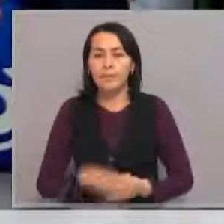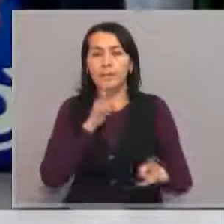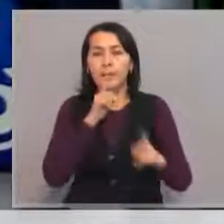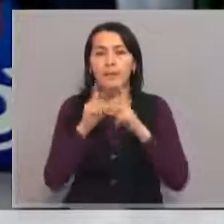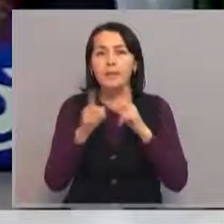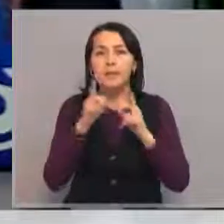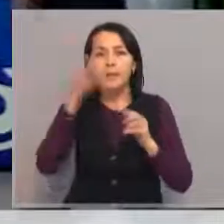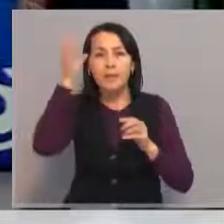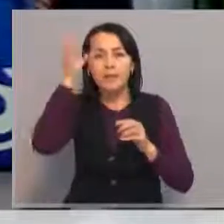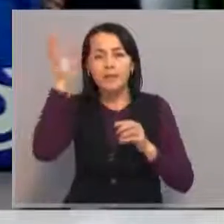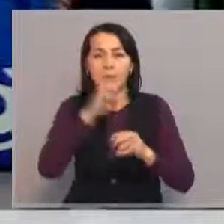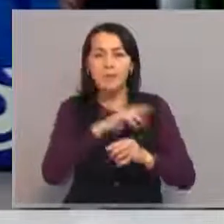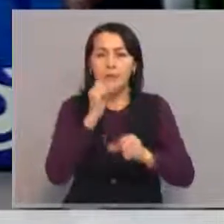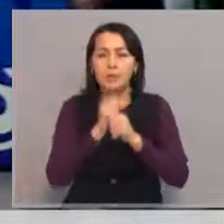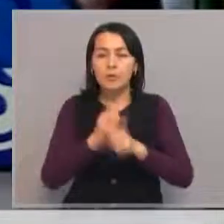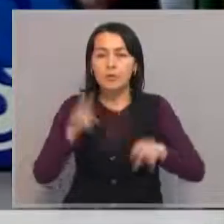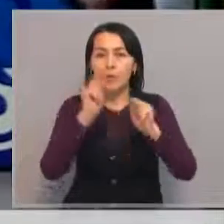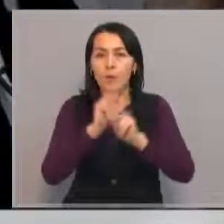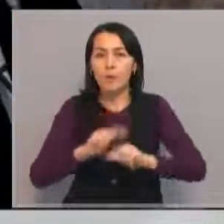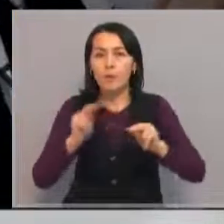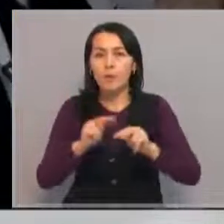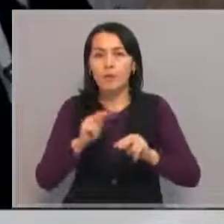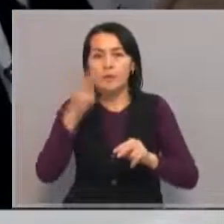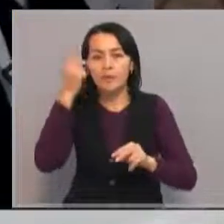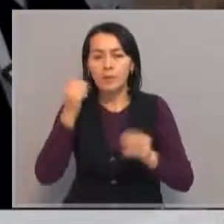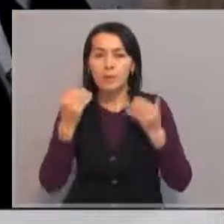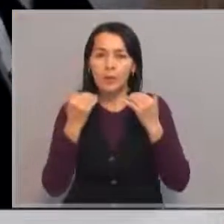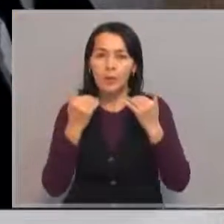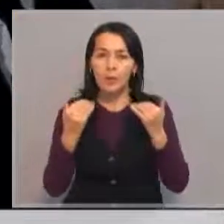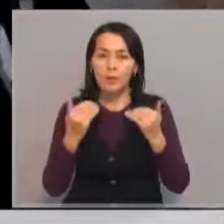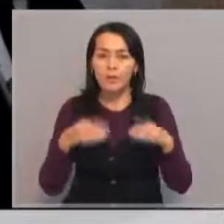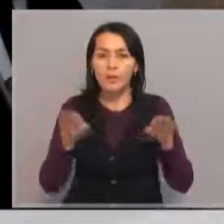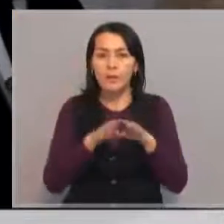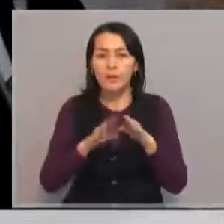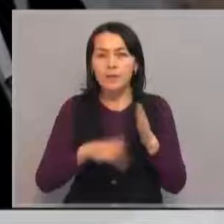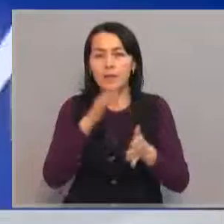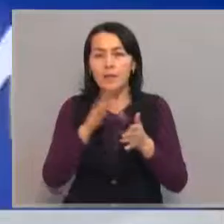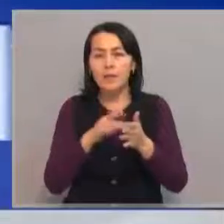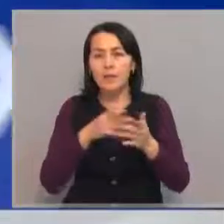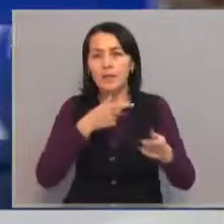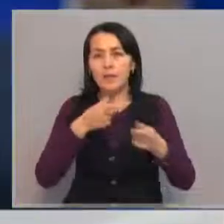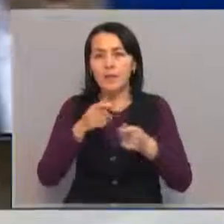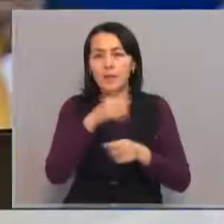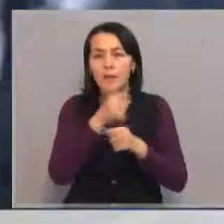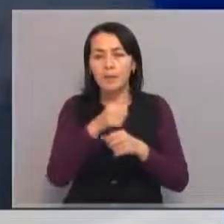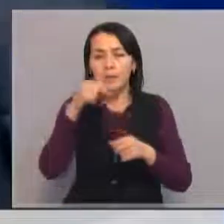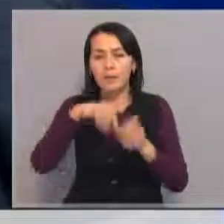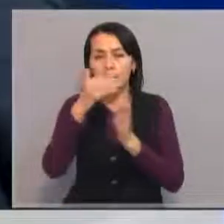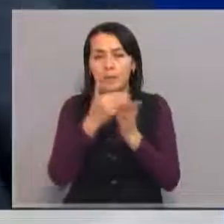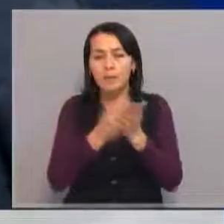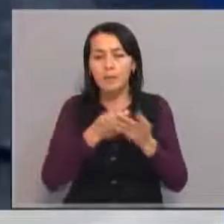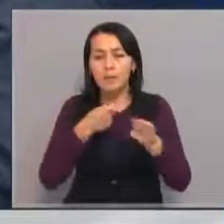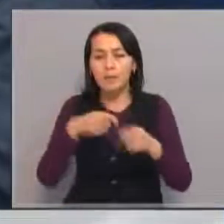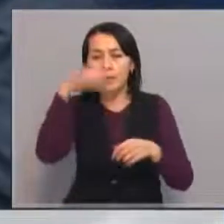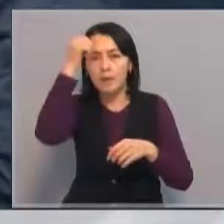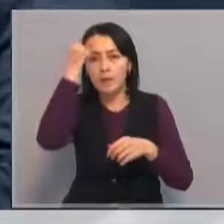Жиын барысында білім саласына тер төгіп жүрген мұғалімдердің еңбегі ескерілді. Оларға арнайы қала әкімі мен ішкі саясат басқармасының алғыс